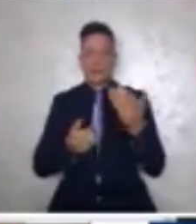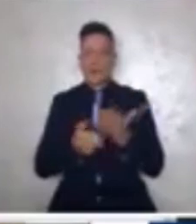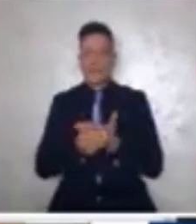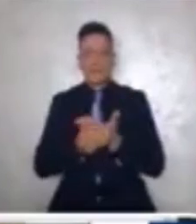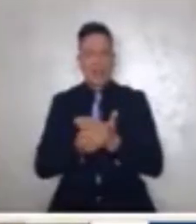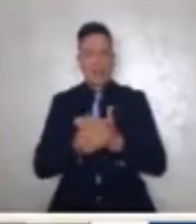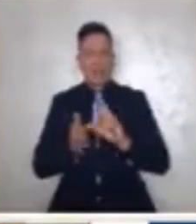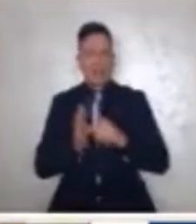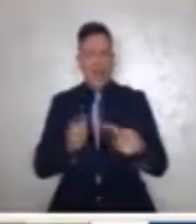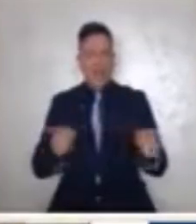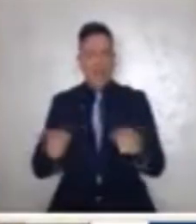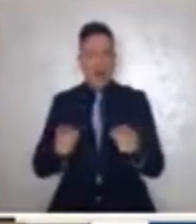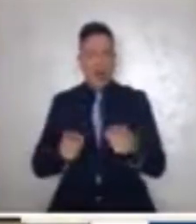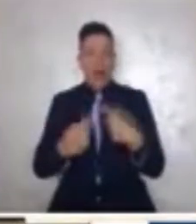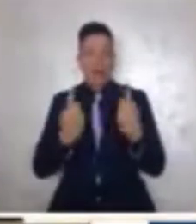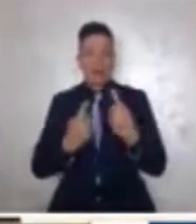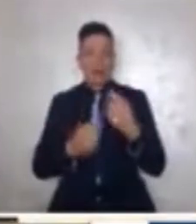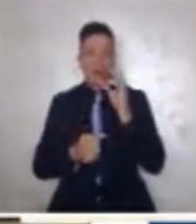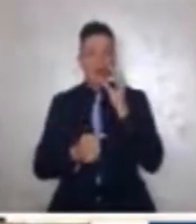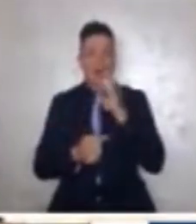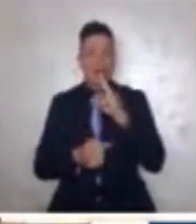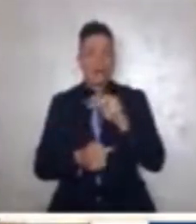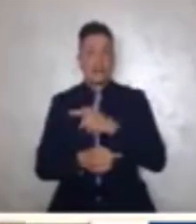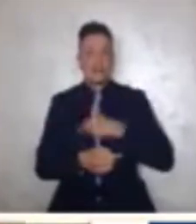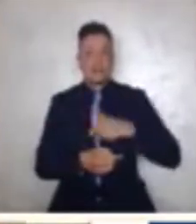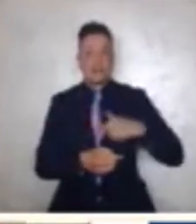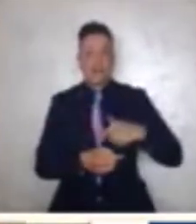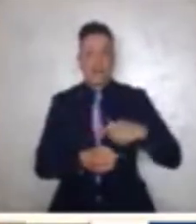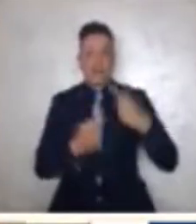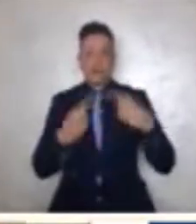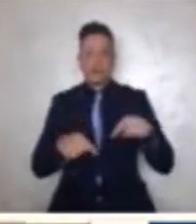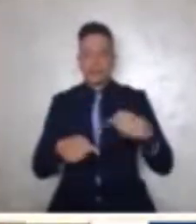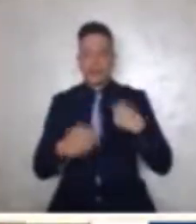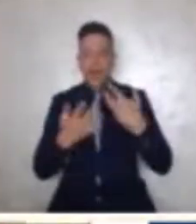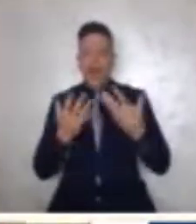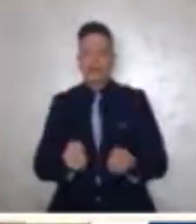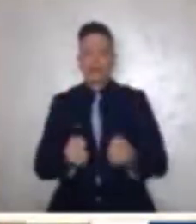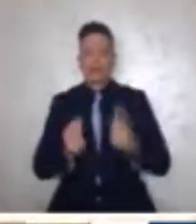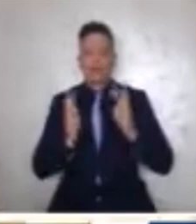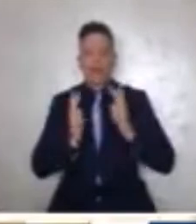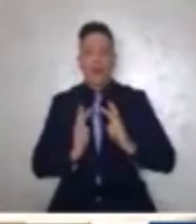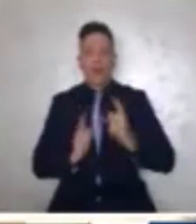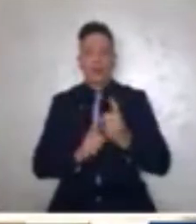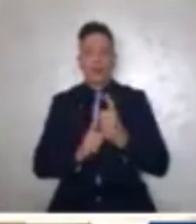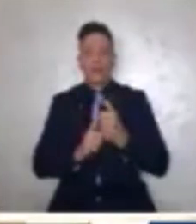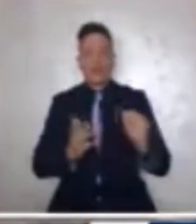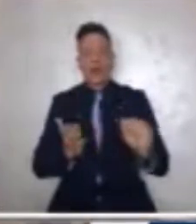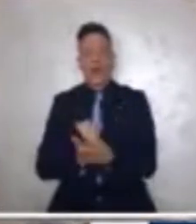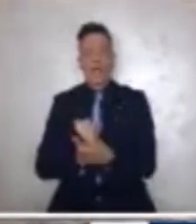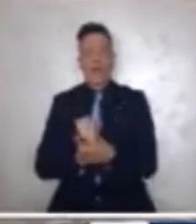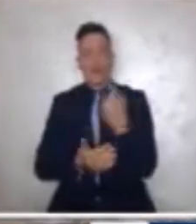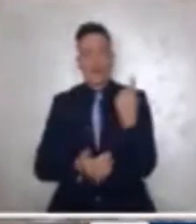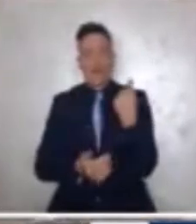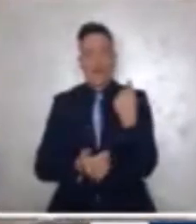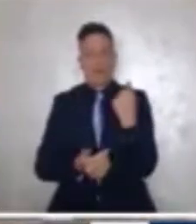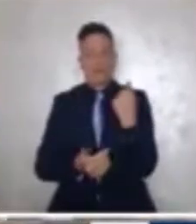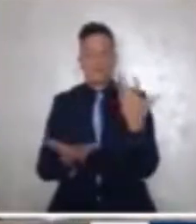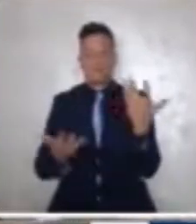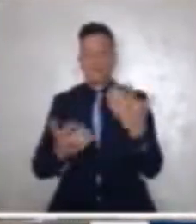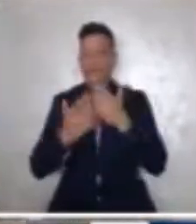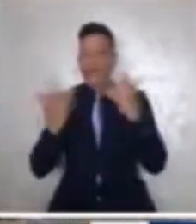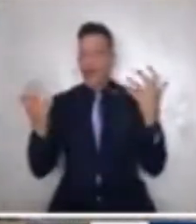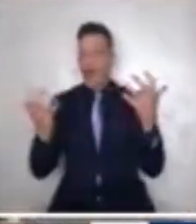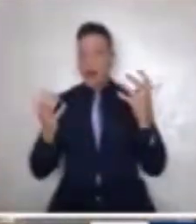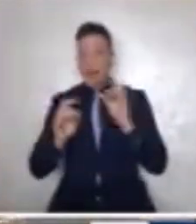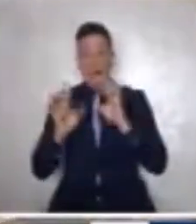attesa dei tamponi ha spiegato cosma per questo ho accettato con tranquillità di revocare le disposizioni e chiaro però che non è un liberi tutti